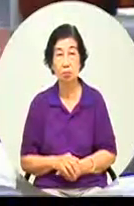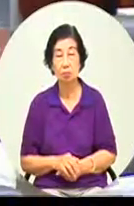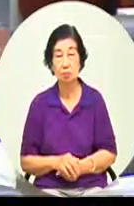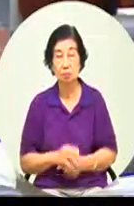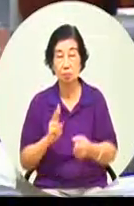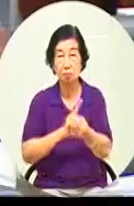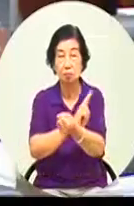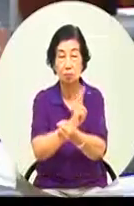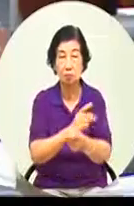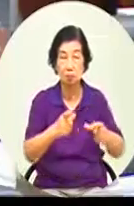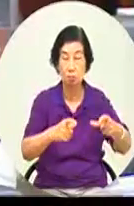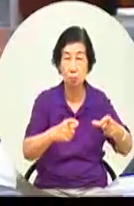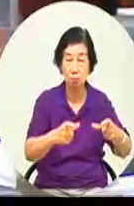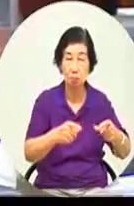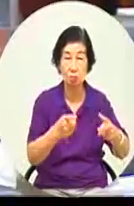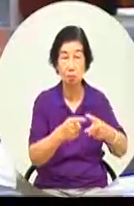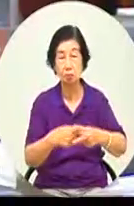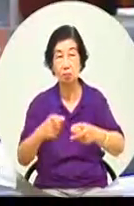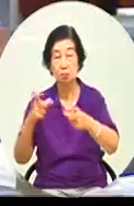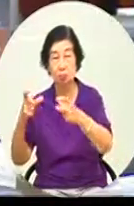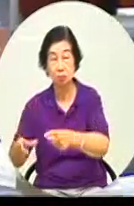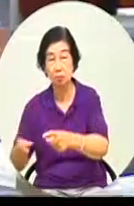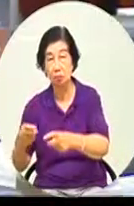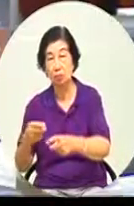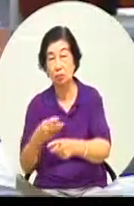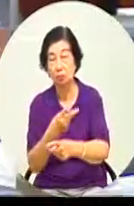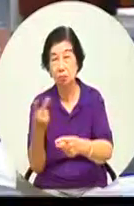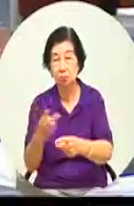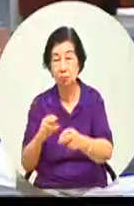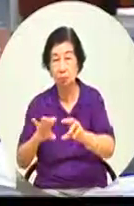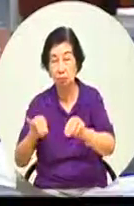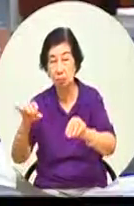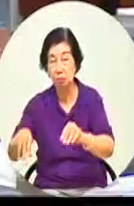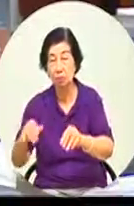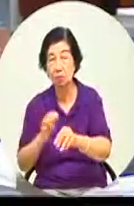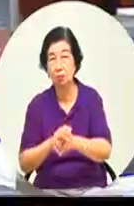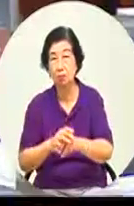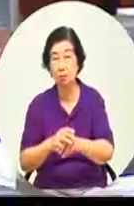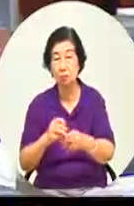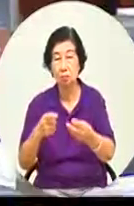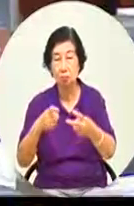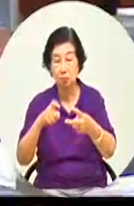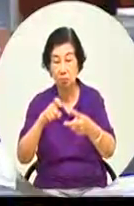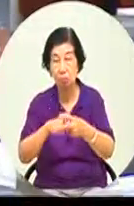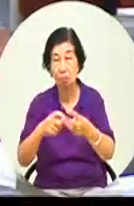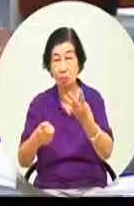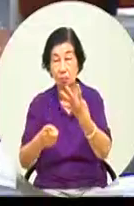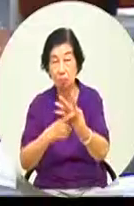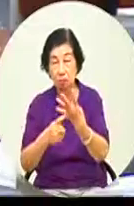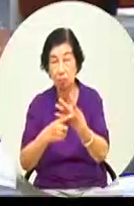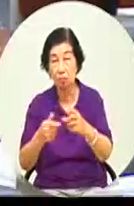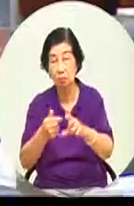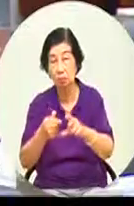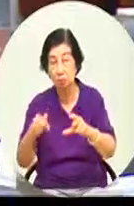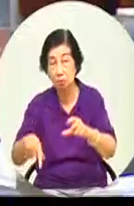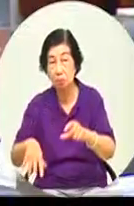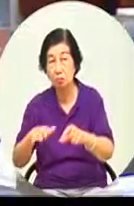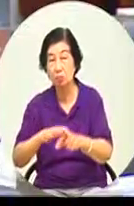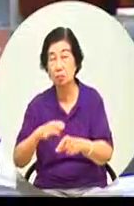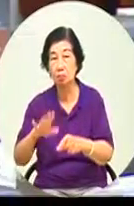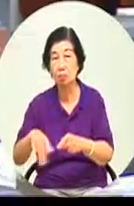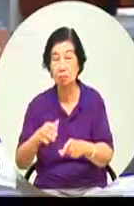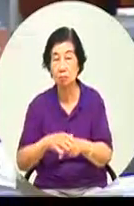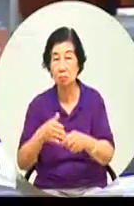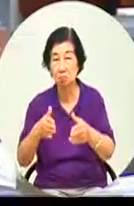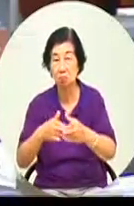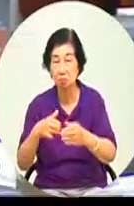跟小港那么多的工业区啊，敢无法多讲比较吗？中港都有法多出40几亿